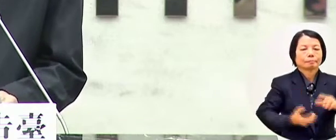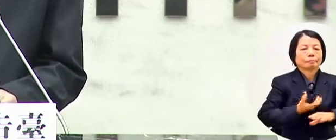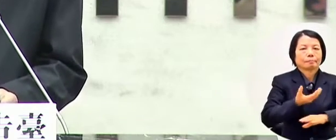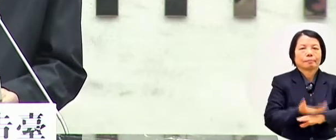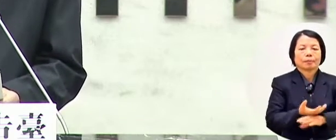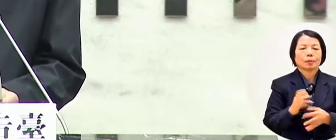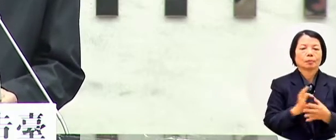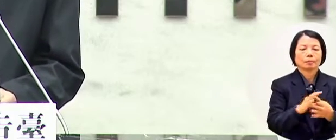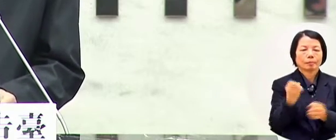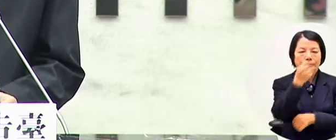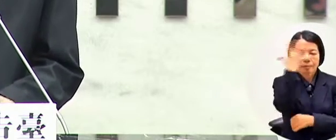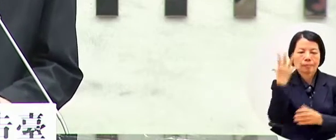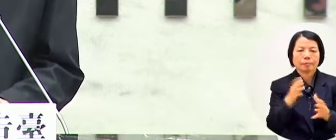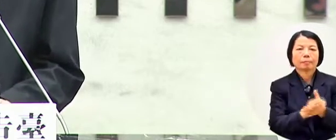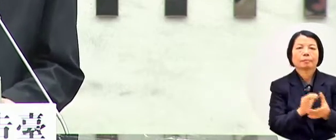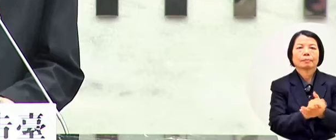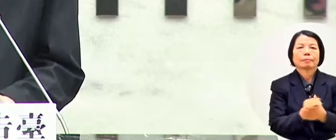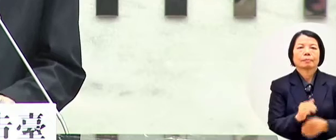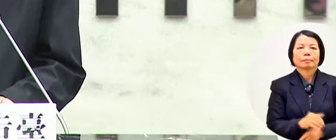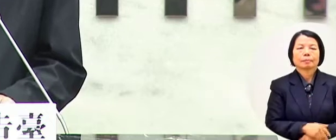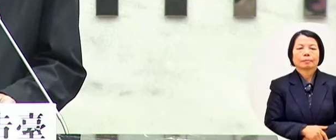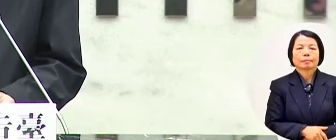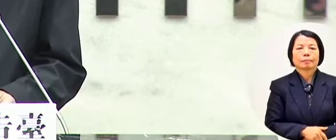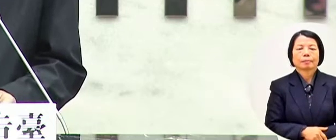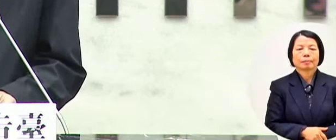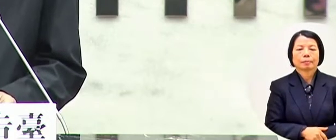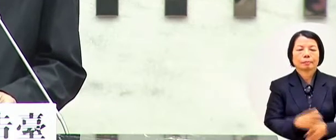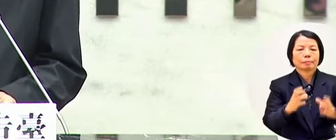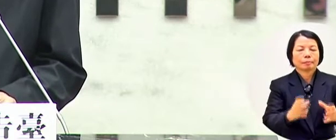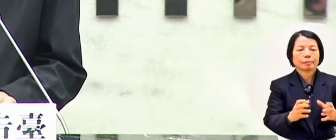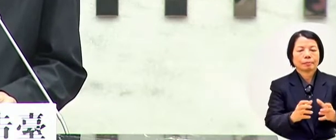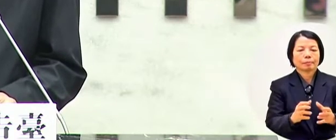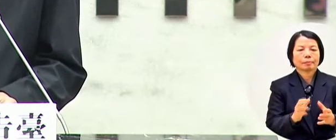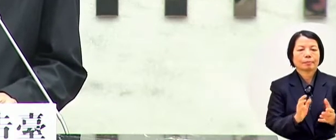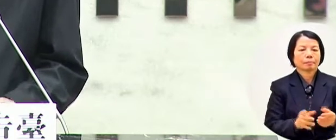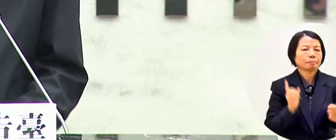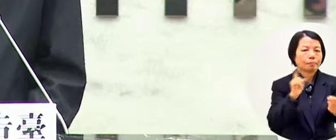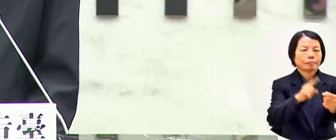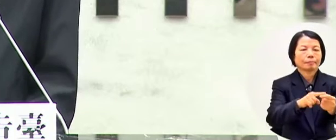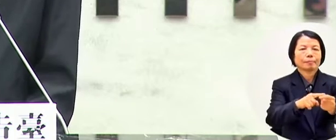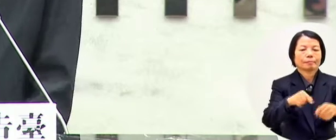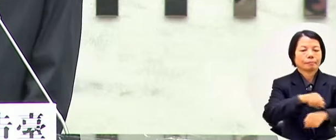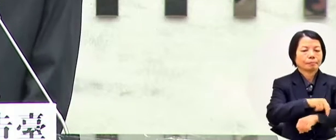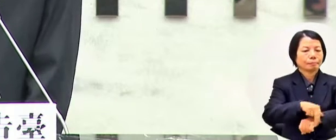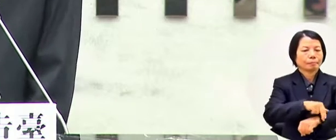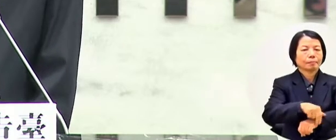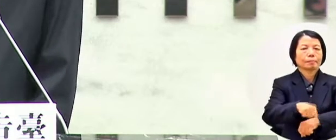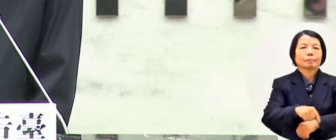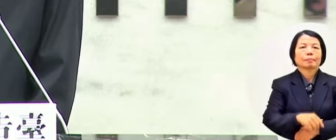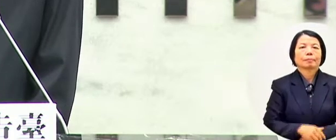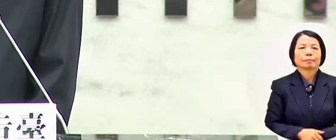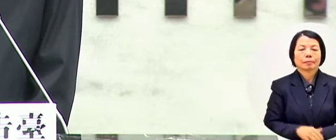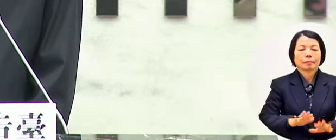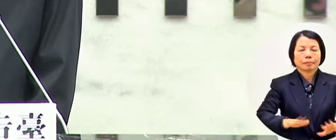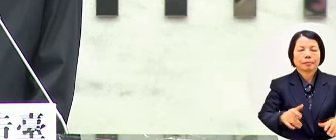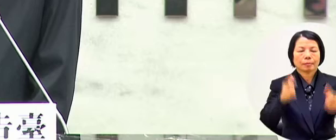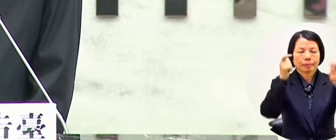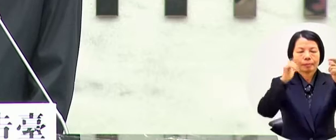为年轻朋友开创更好的未来。当前市政府施政重